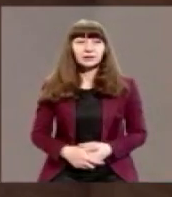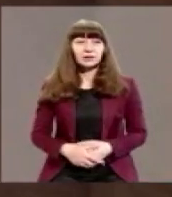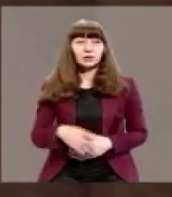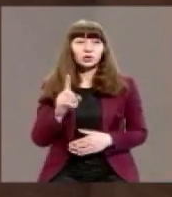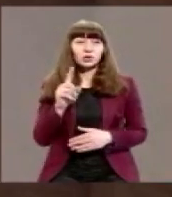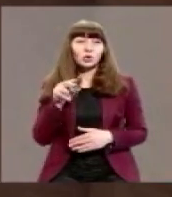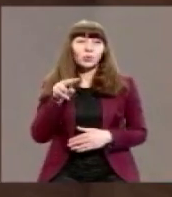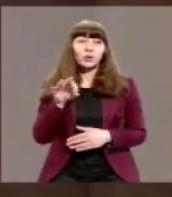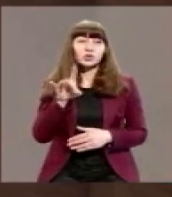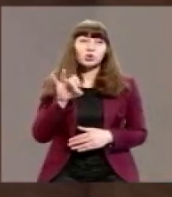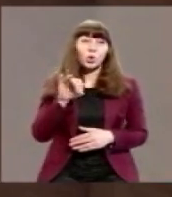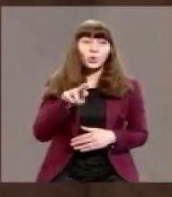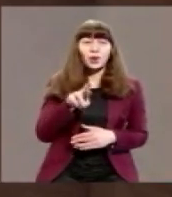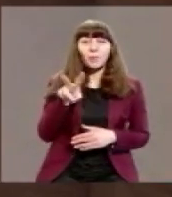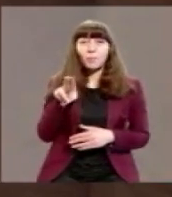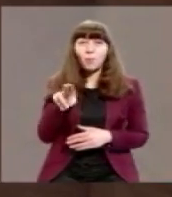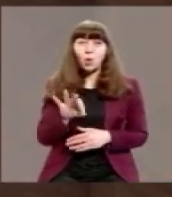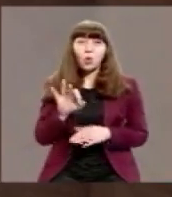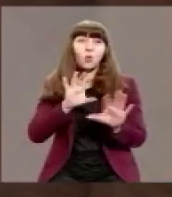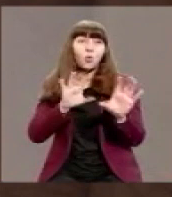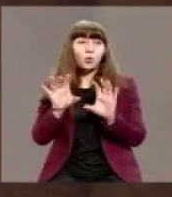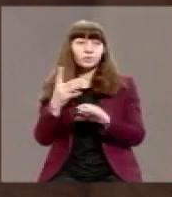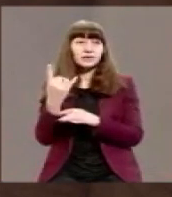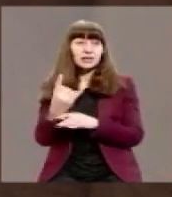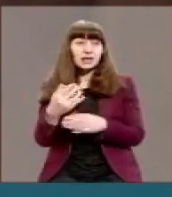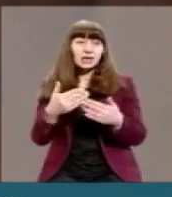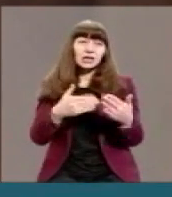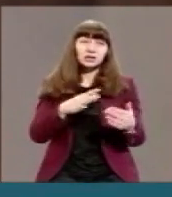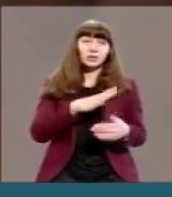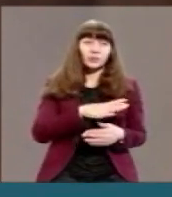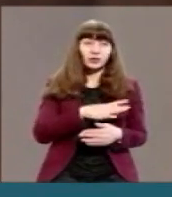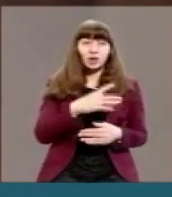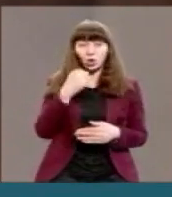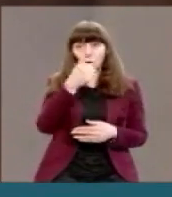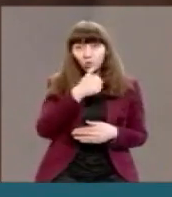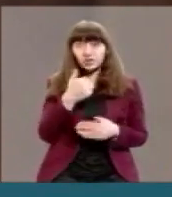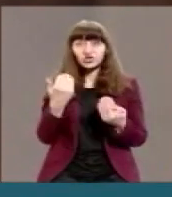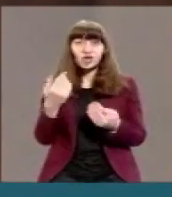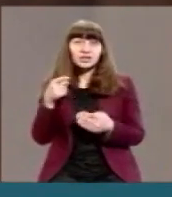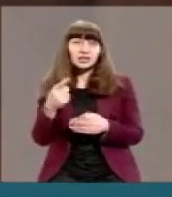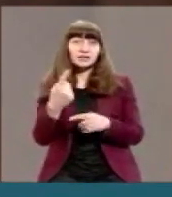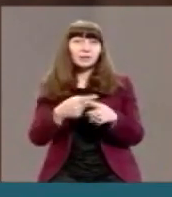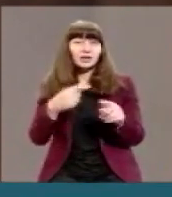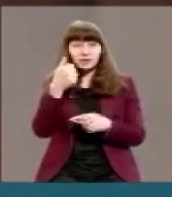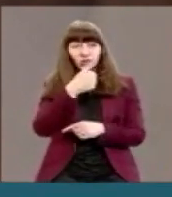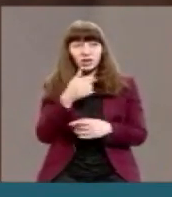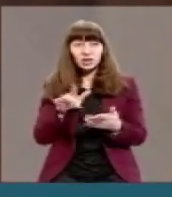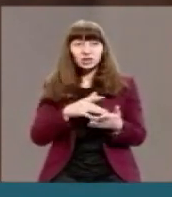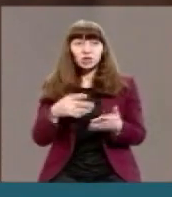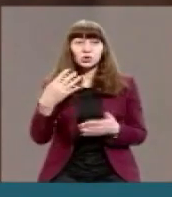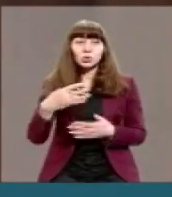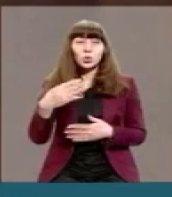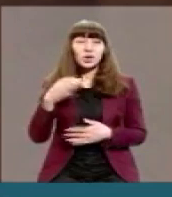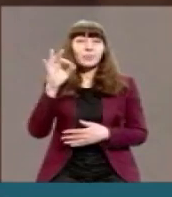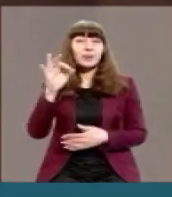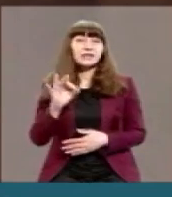что пособие по уходу за ребенком, раньше было год, а сейчас 1,5, рассчитывается как